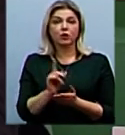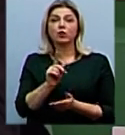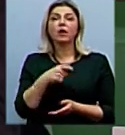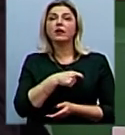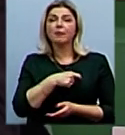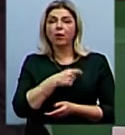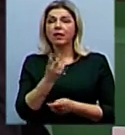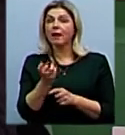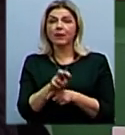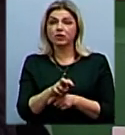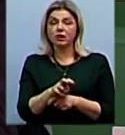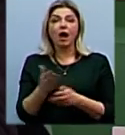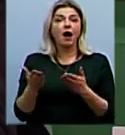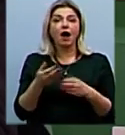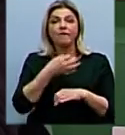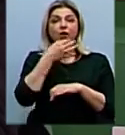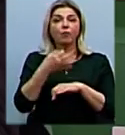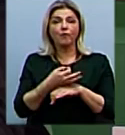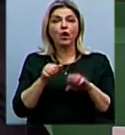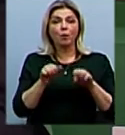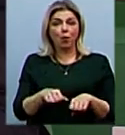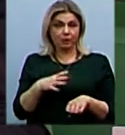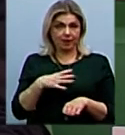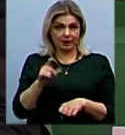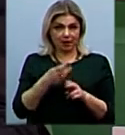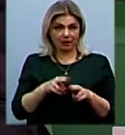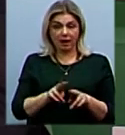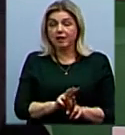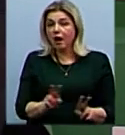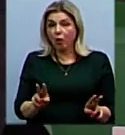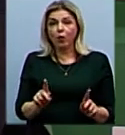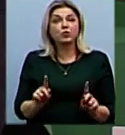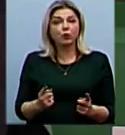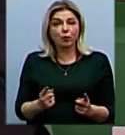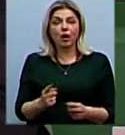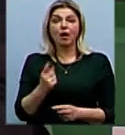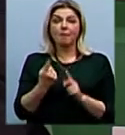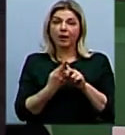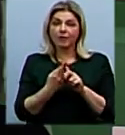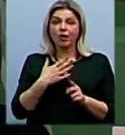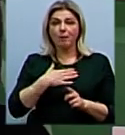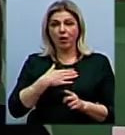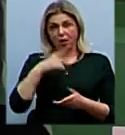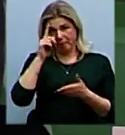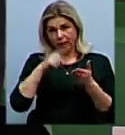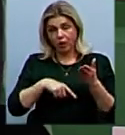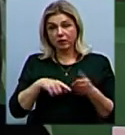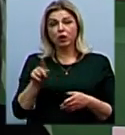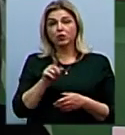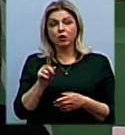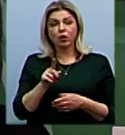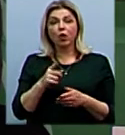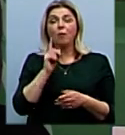депутати не прийшли. Да? Яка відповідальність може бути за це? Ніякої. Чому? По-перше, ну, моє переконання,